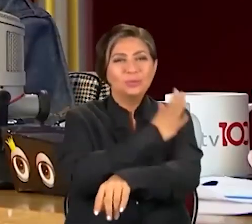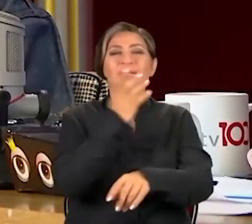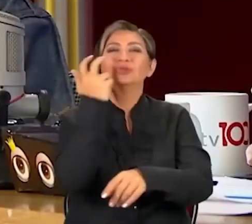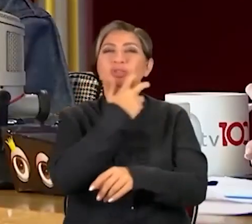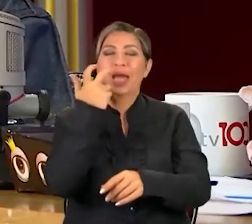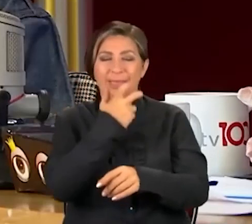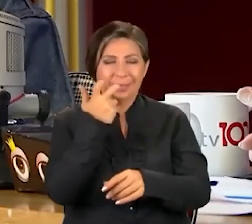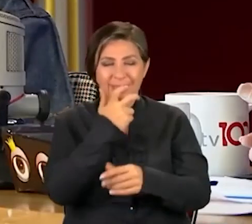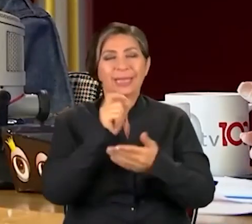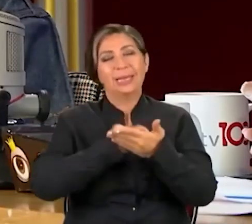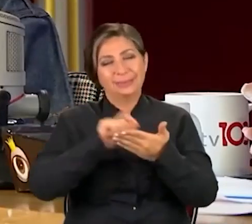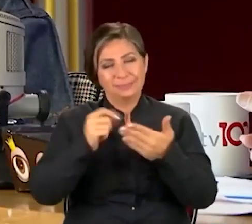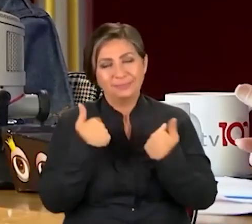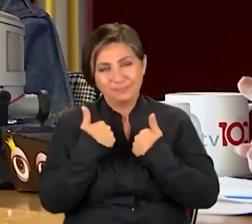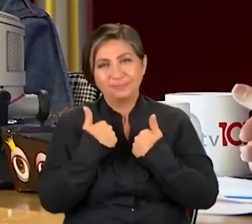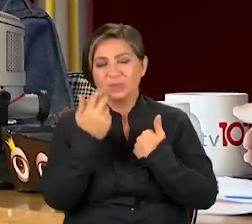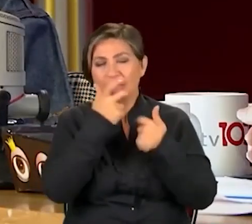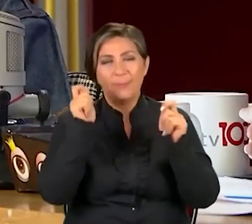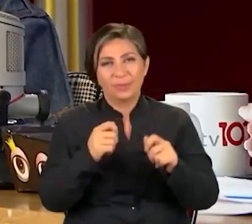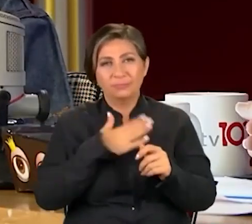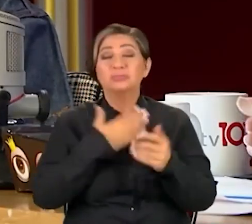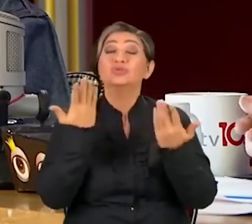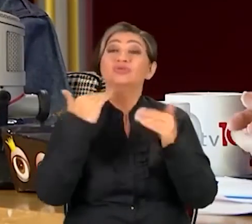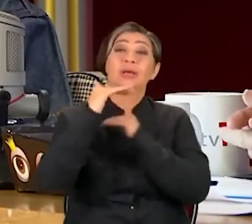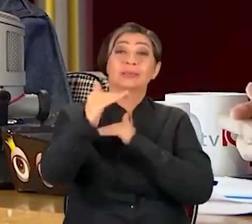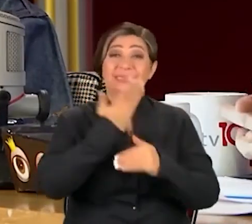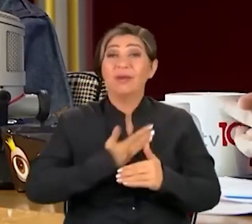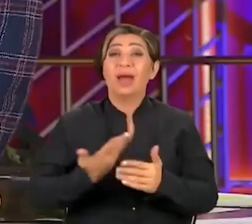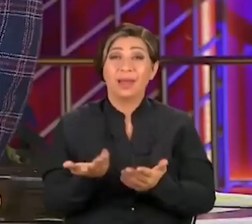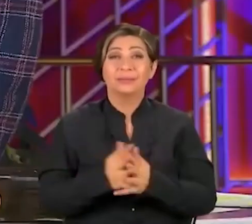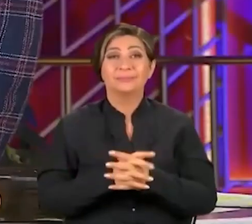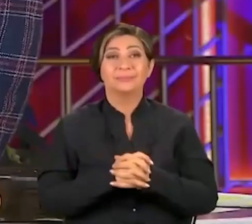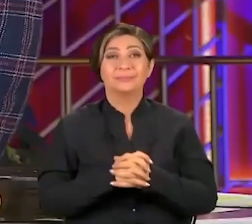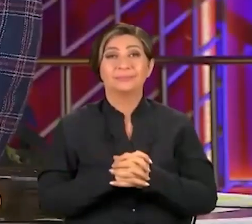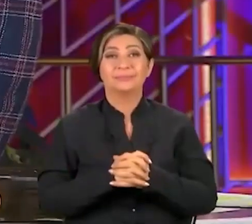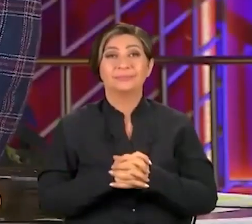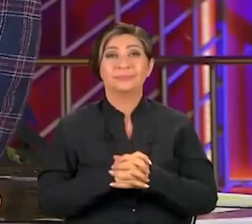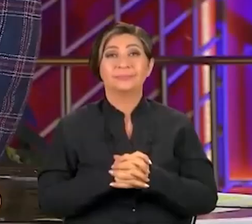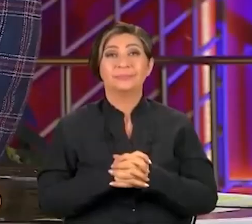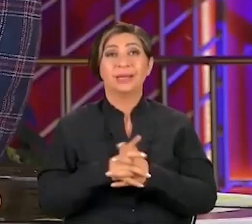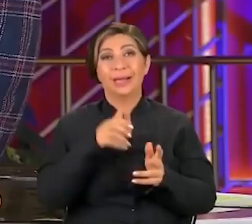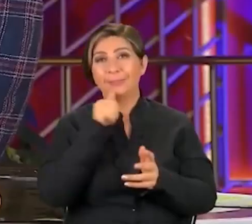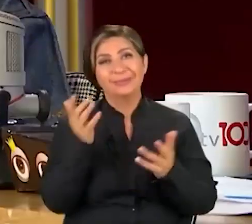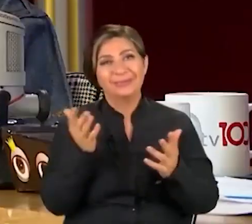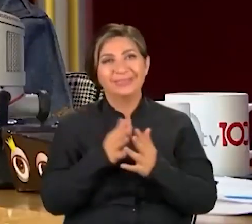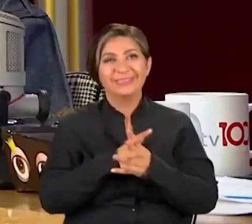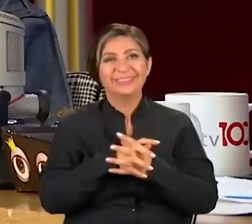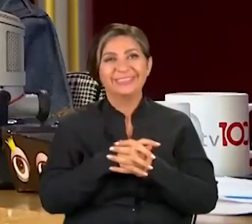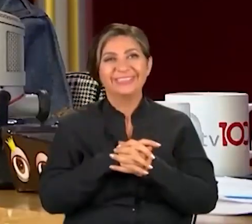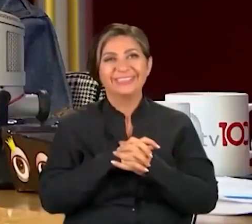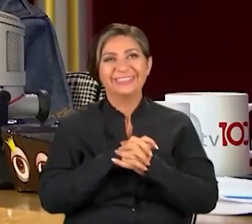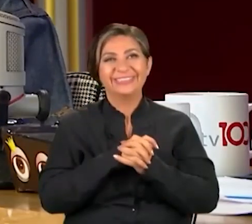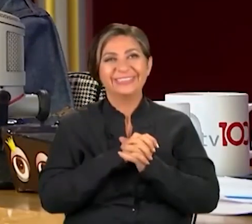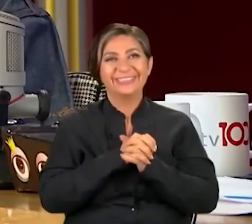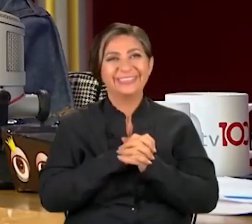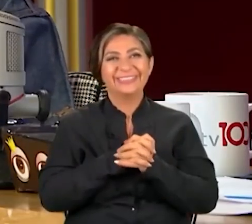parça yaptık. Yani inşallah sever insanlar da. Abi.